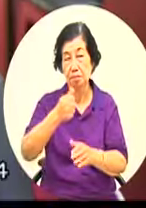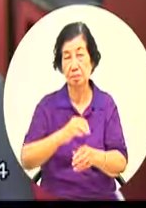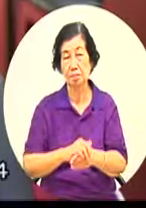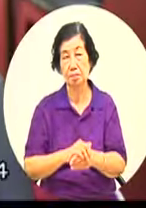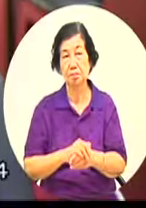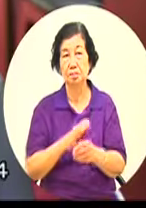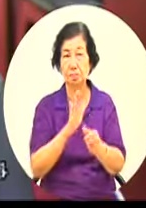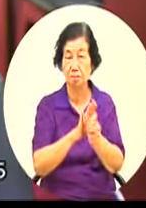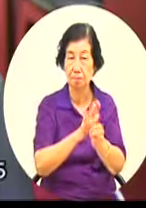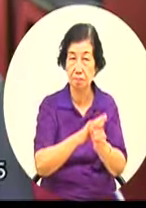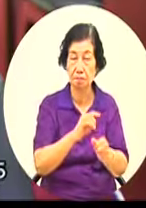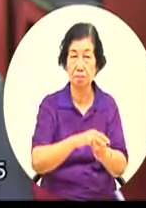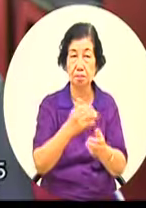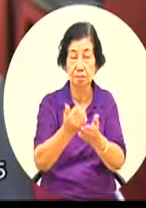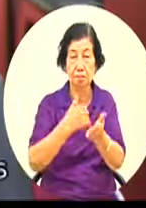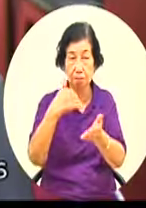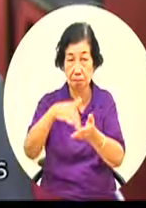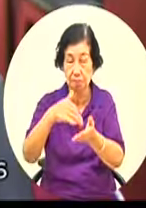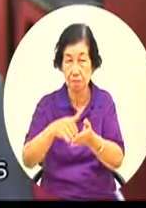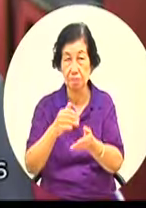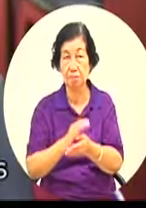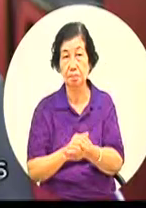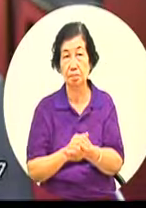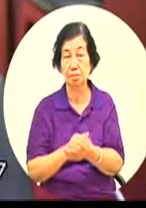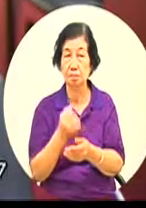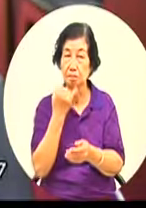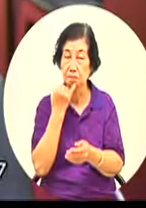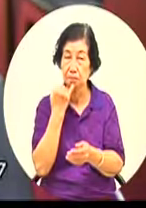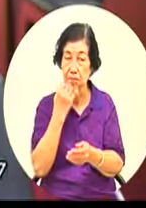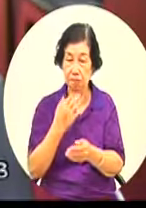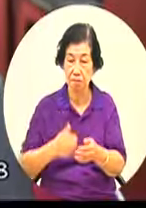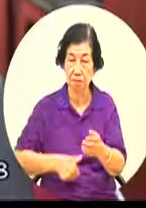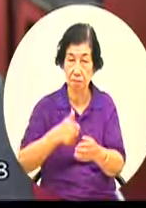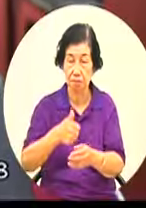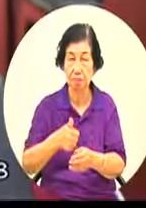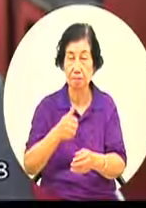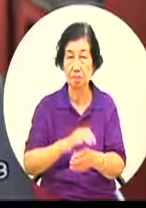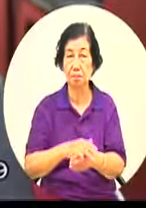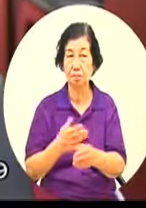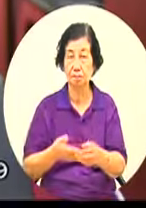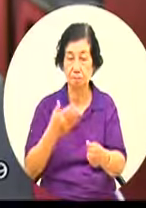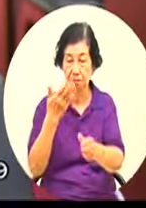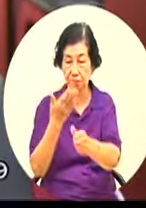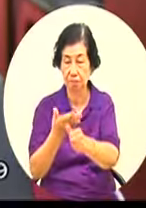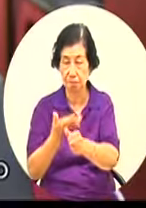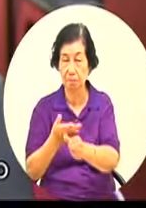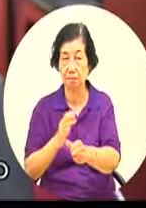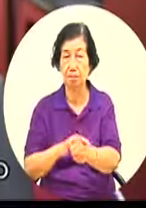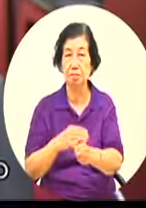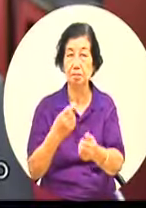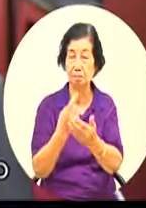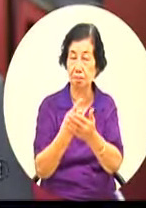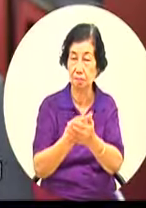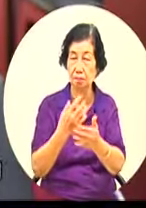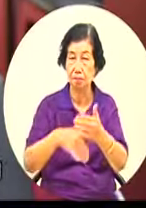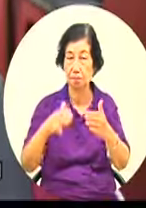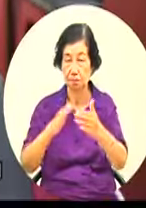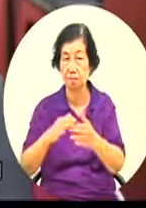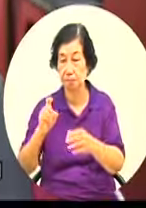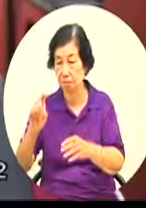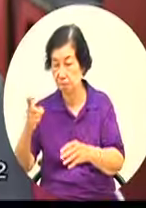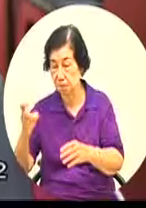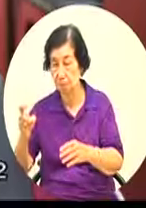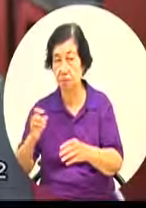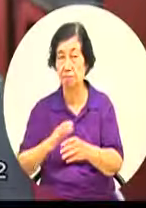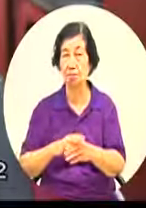不是在这一笔预算里面可以真的落实给各个学校？因为每一年10万块，坦白说已经有够少的了。如